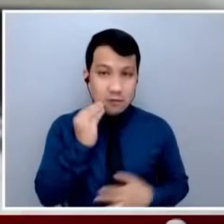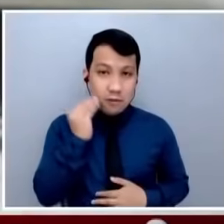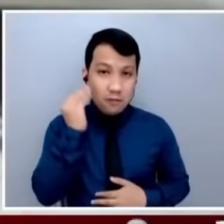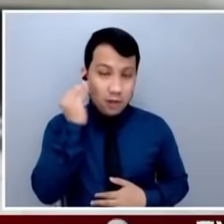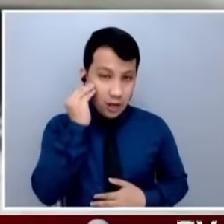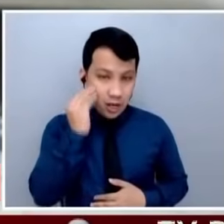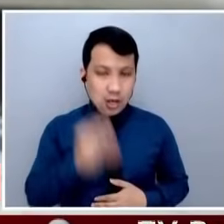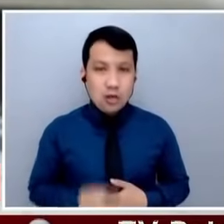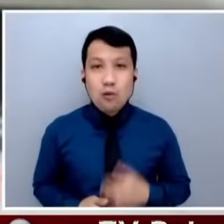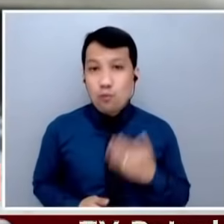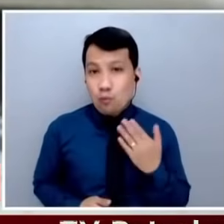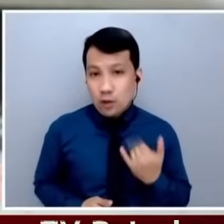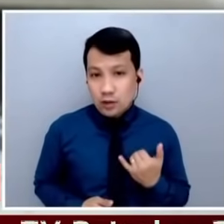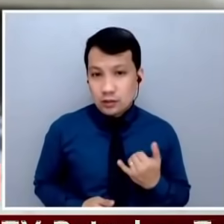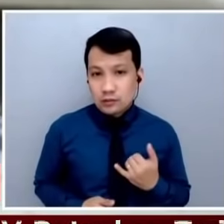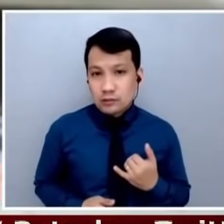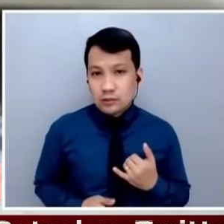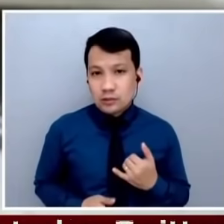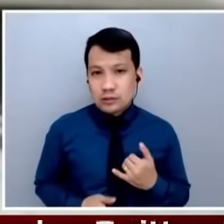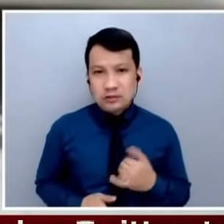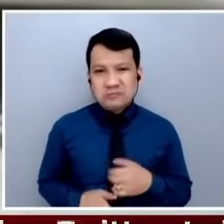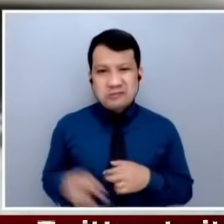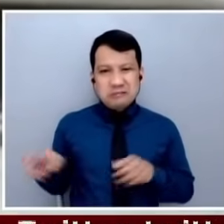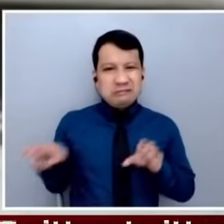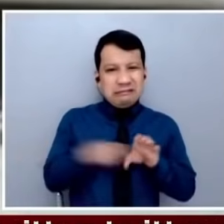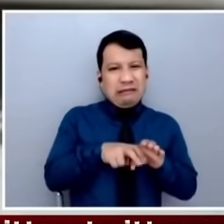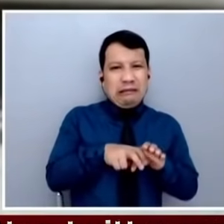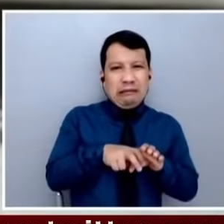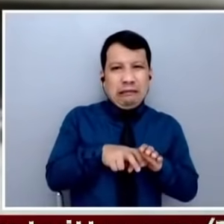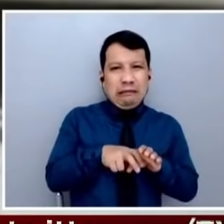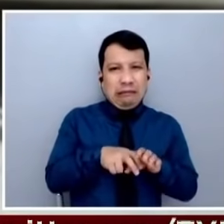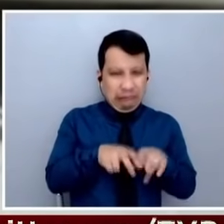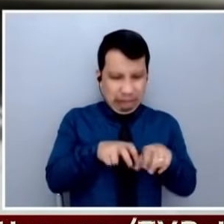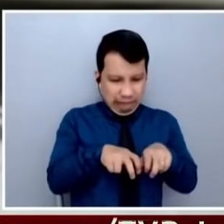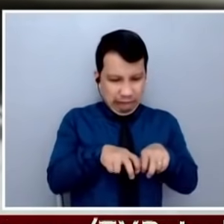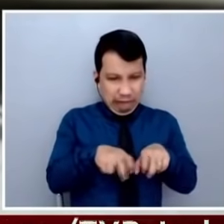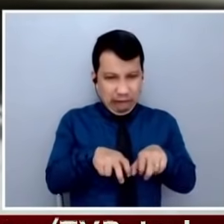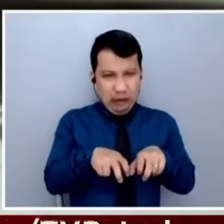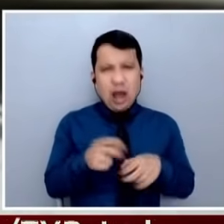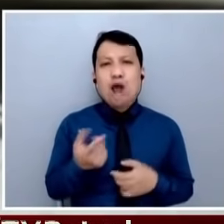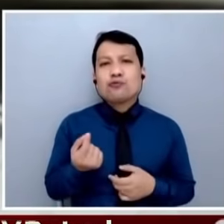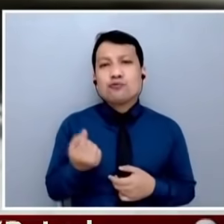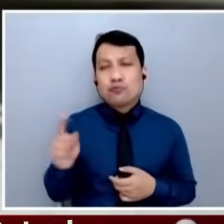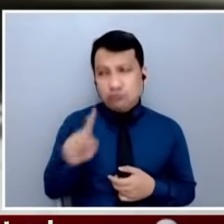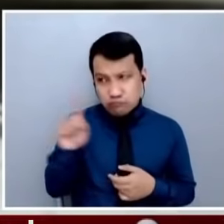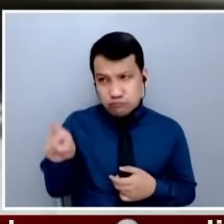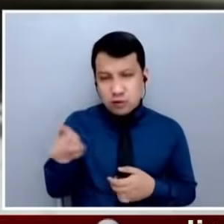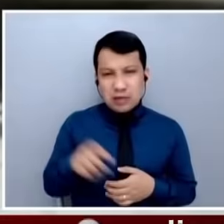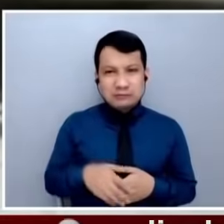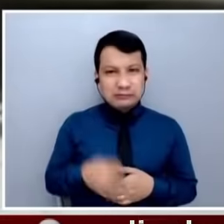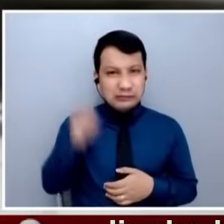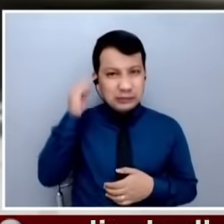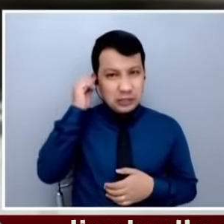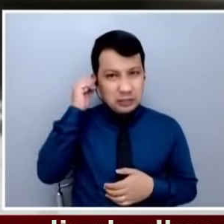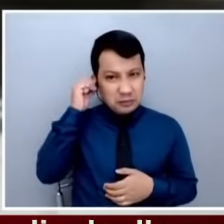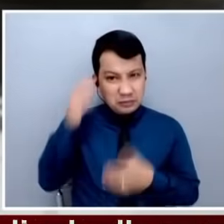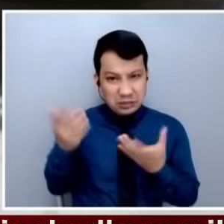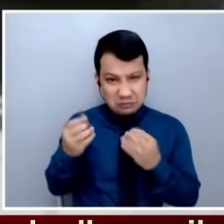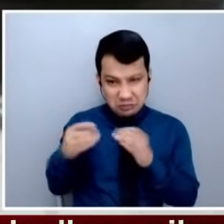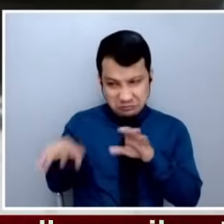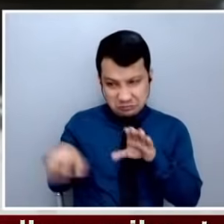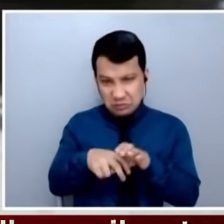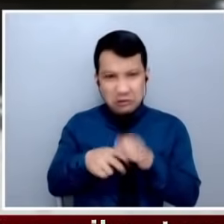ako sumisiksik totally kasi po eh. Asan yung diskarte mo? Pag medyo madami na po, hindi na po ako